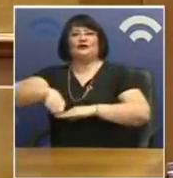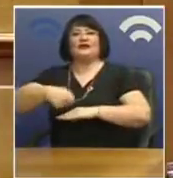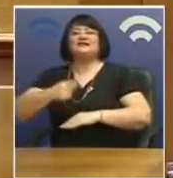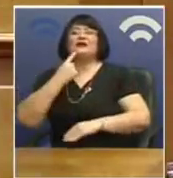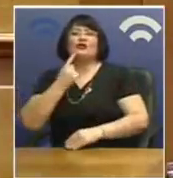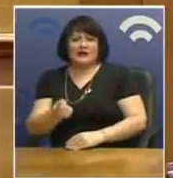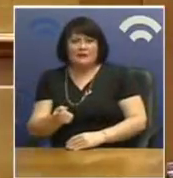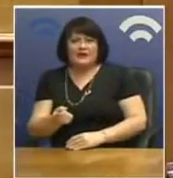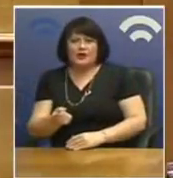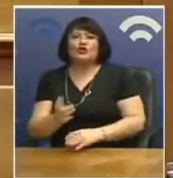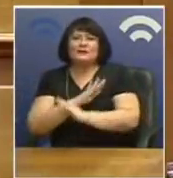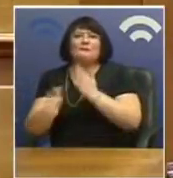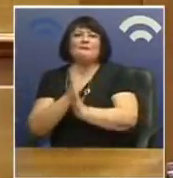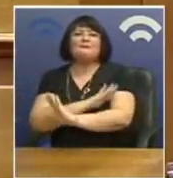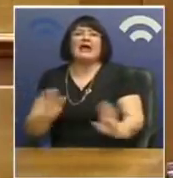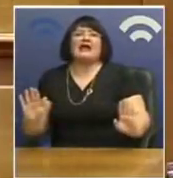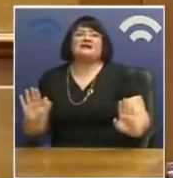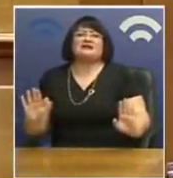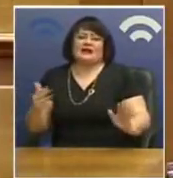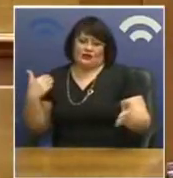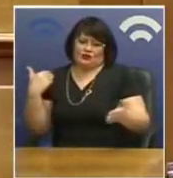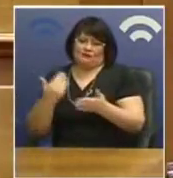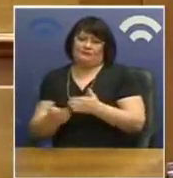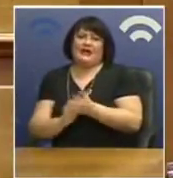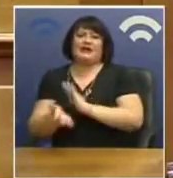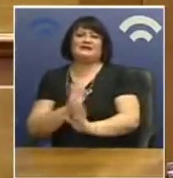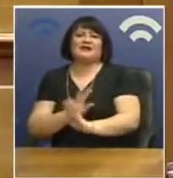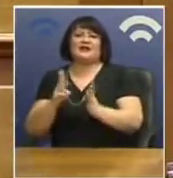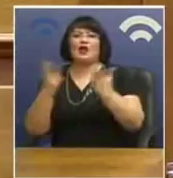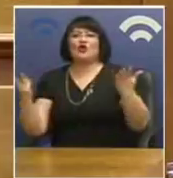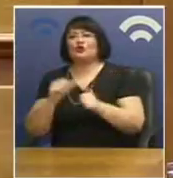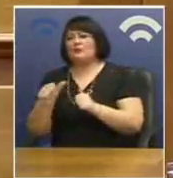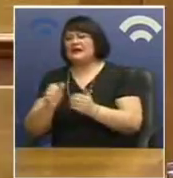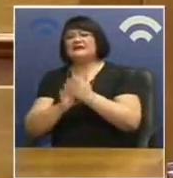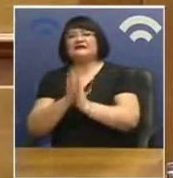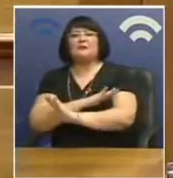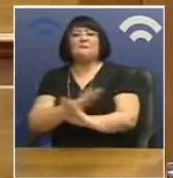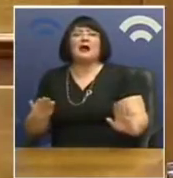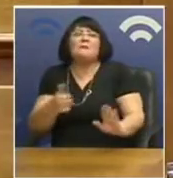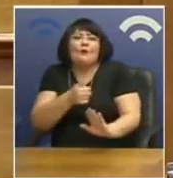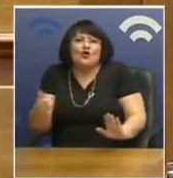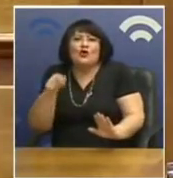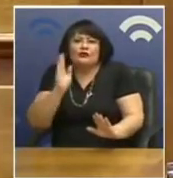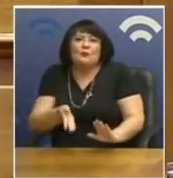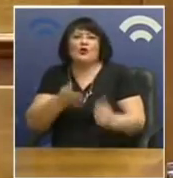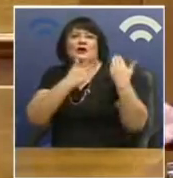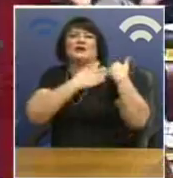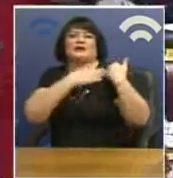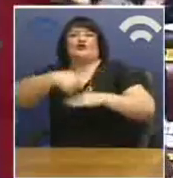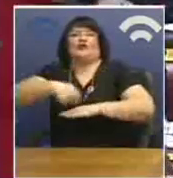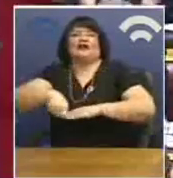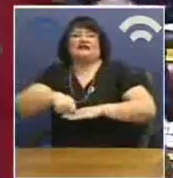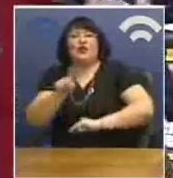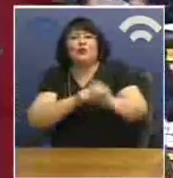το γεγονός της παρέλευσης του χρόνου των 18 μηνών. Μόνο αυτό έχει να κάνει. Ποιος